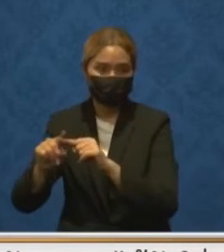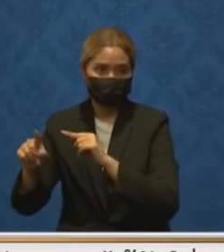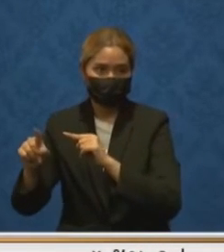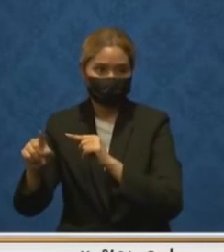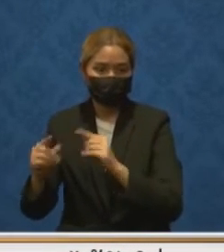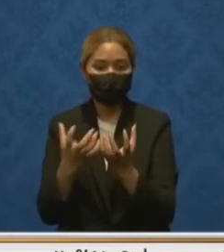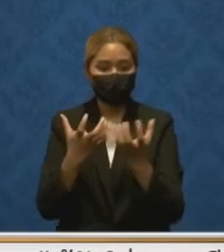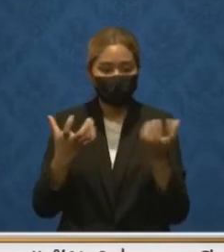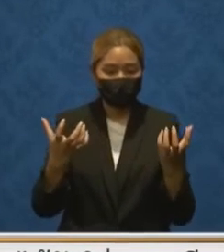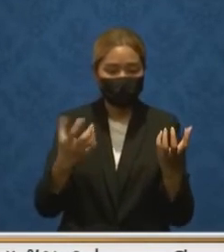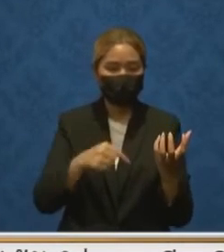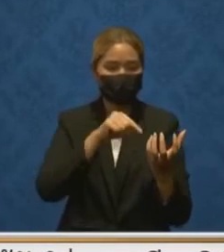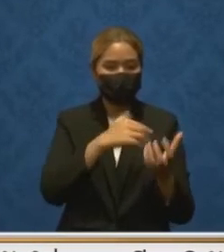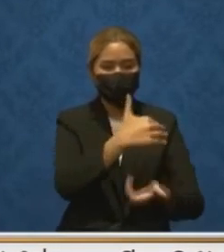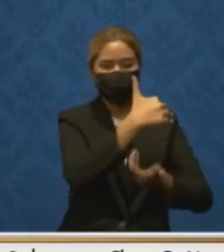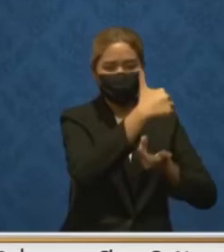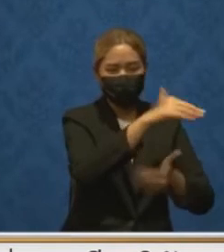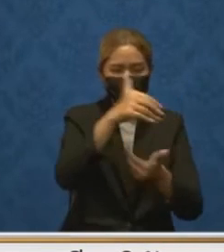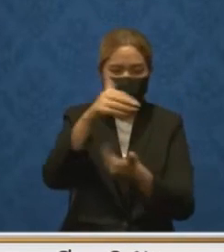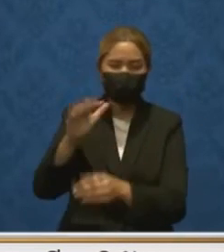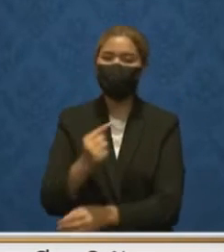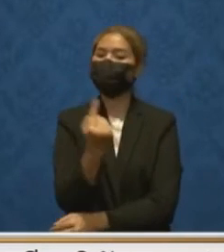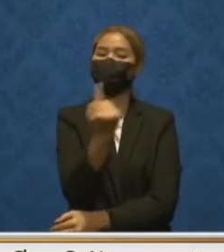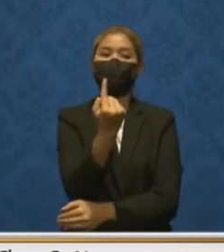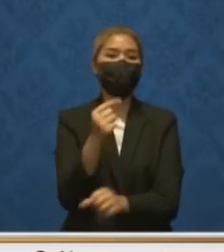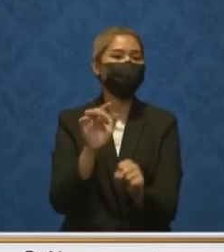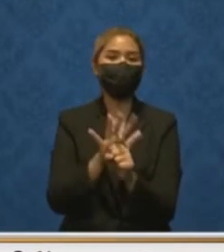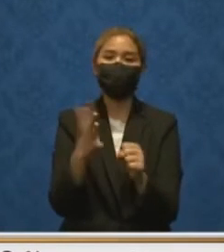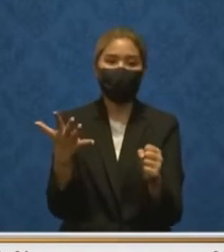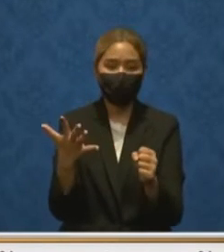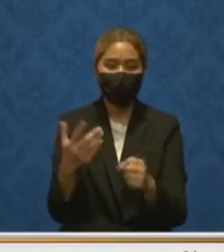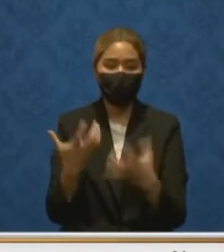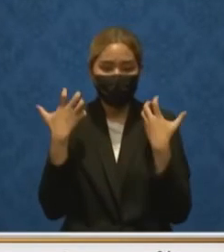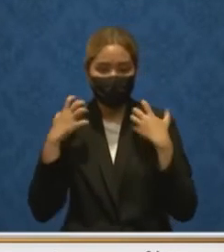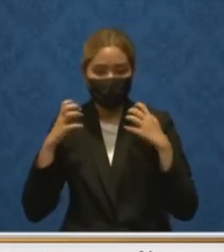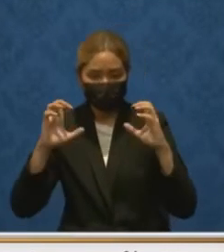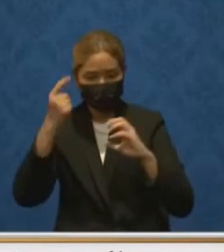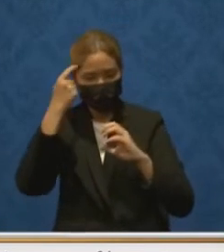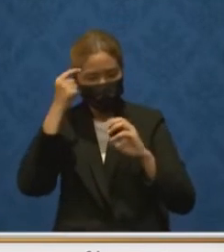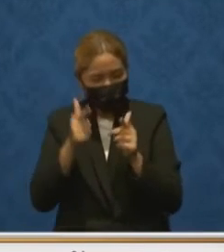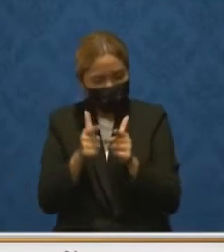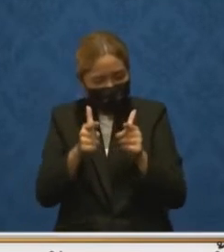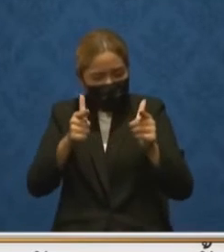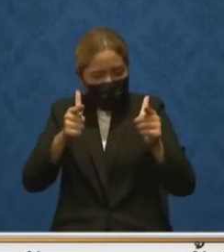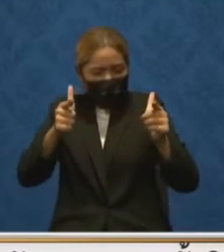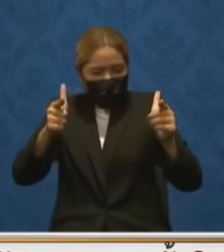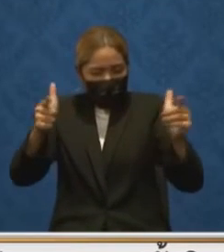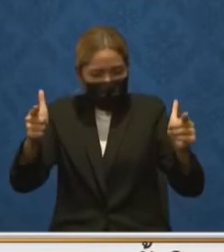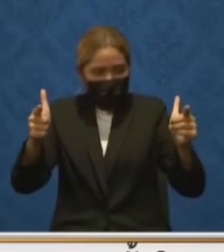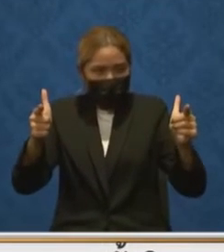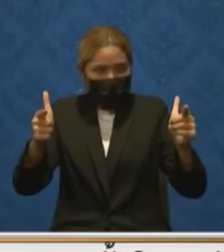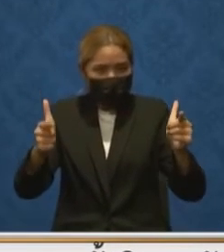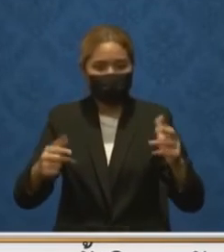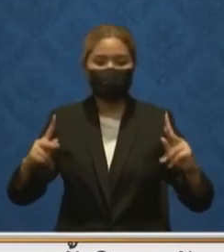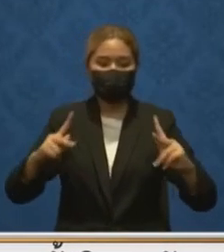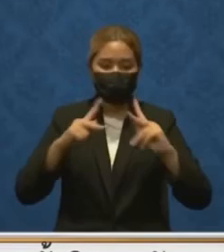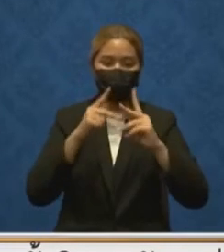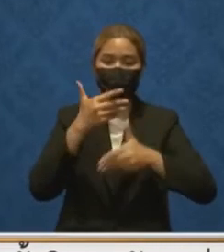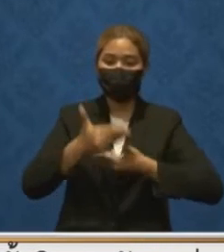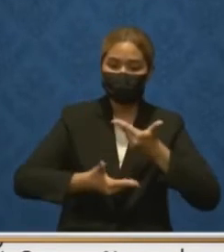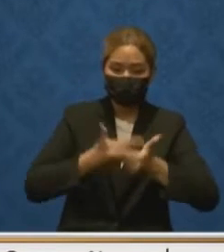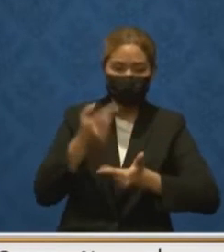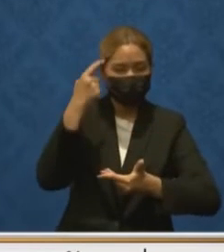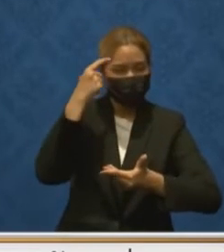จะส่งสินค้าไปขายอย่างเดียวไม่พอรัฐบาลคิดกว่างกว่านั้นกระสวงภานิก็คิดกลายกว่านั้น